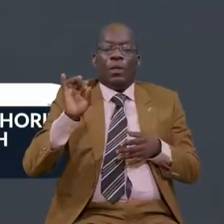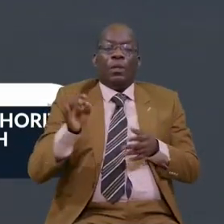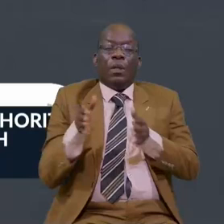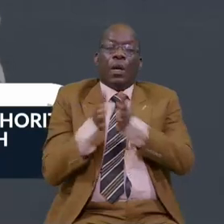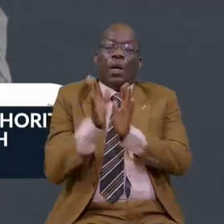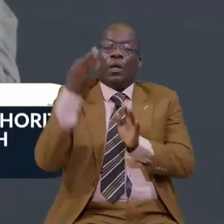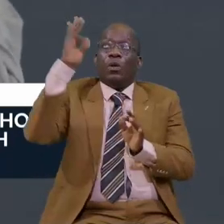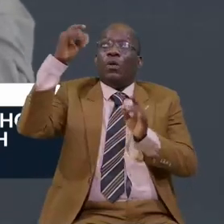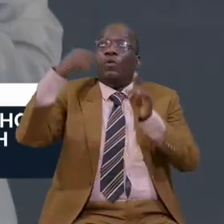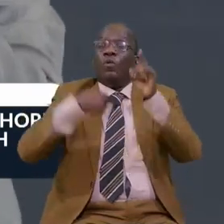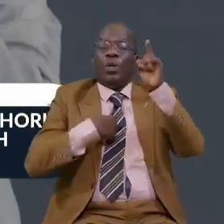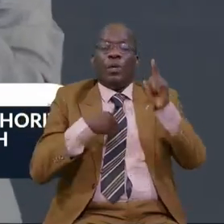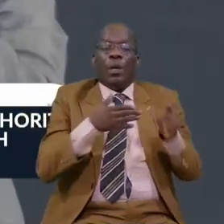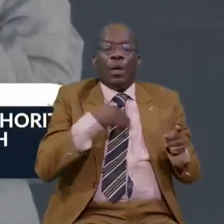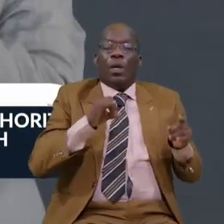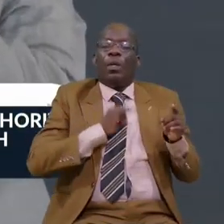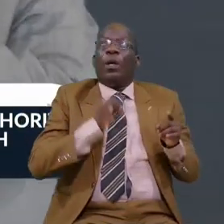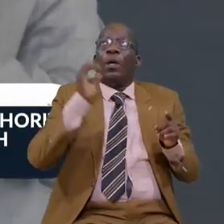8, il dit, demande-moi